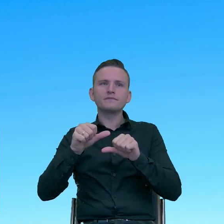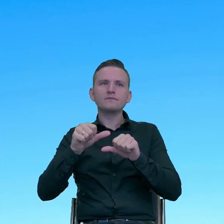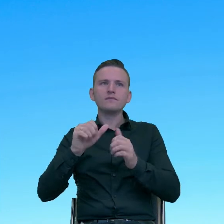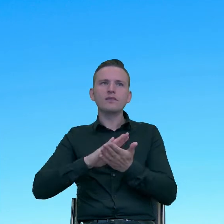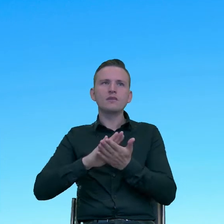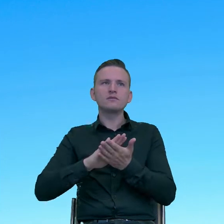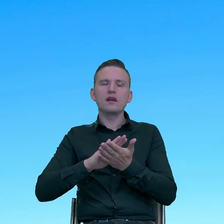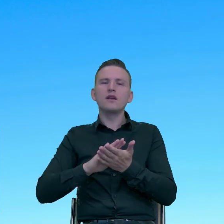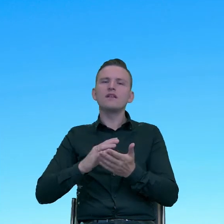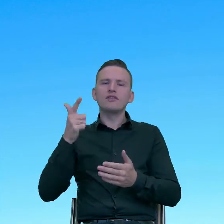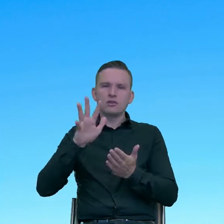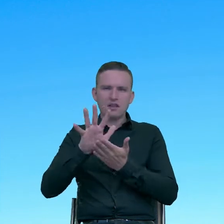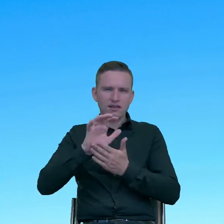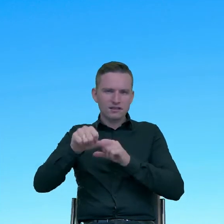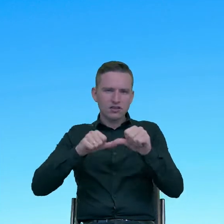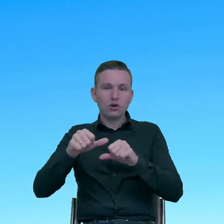nie pierwszym w historii, nagrodzonym